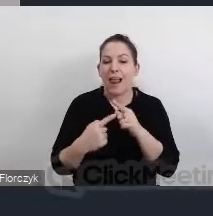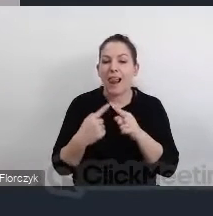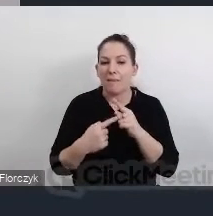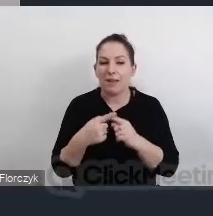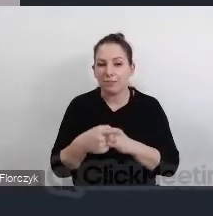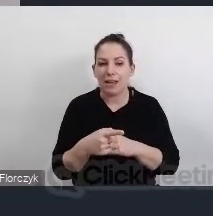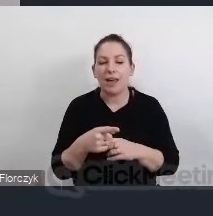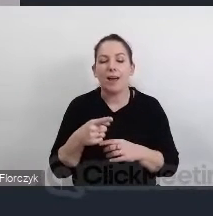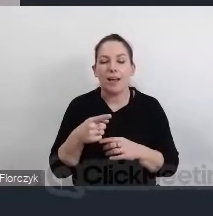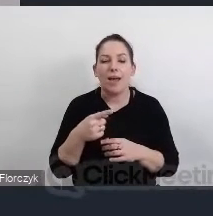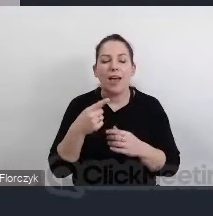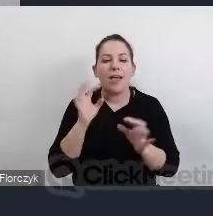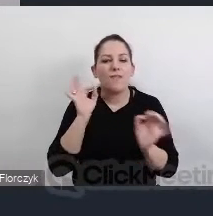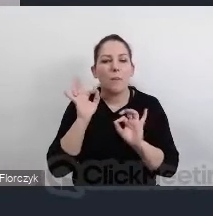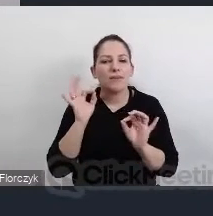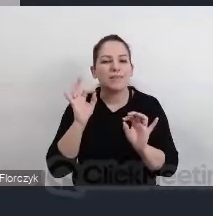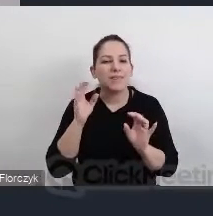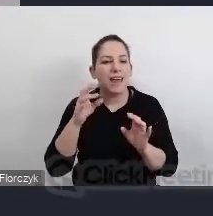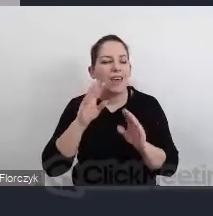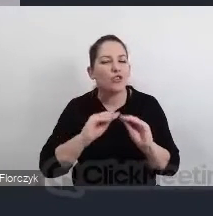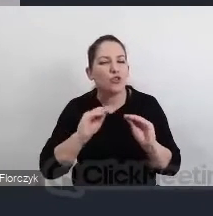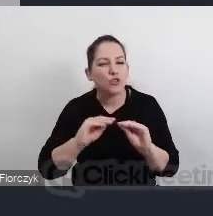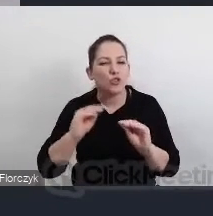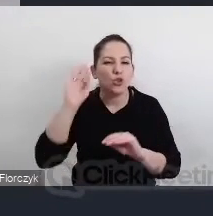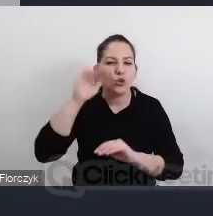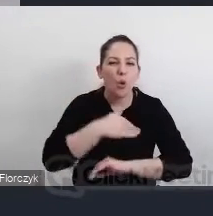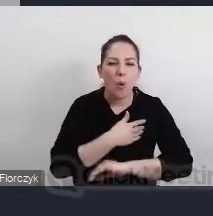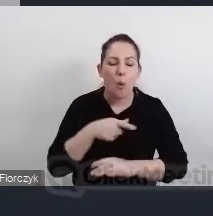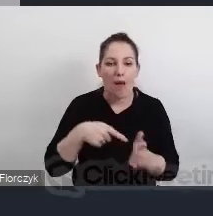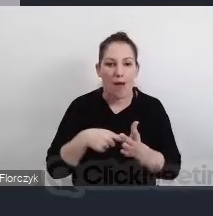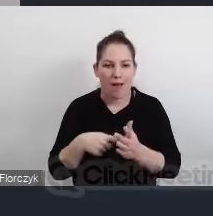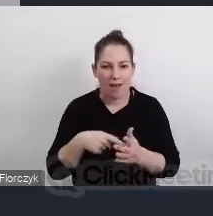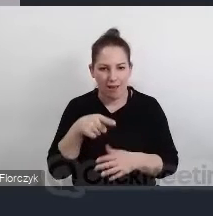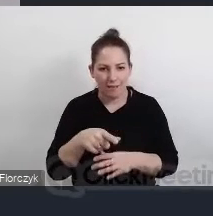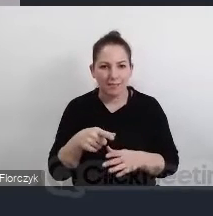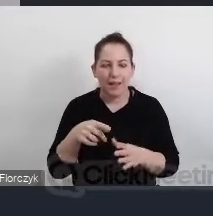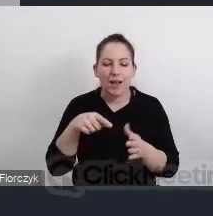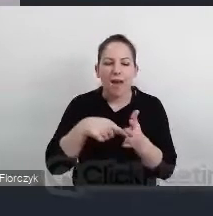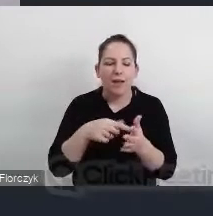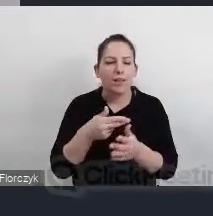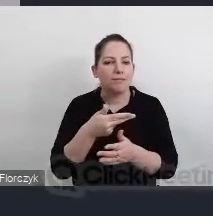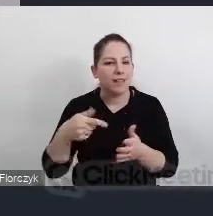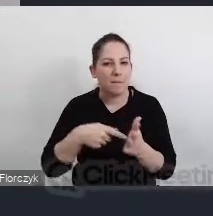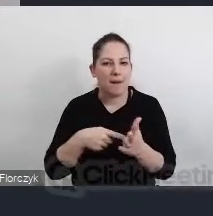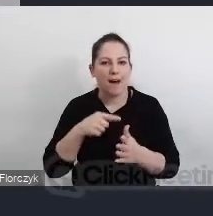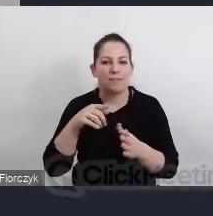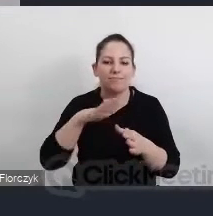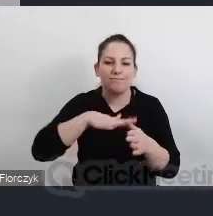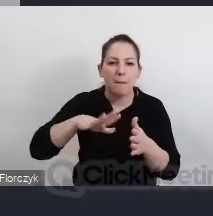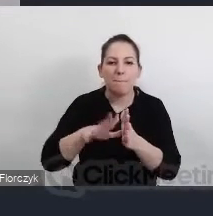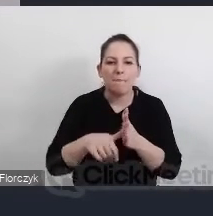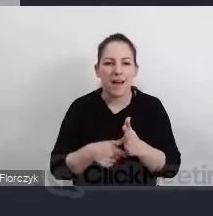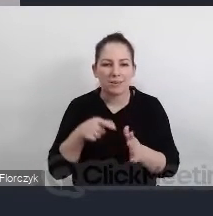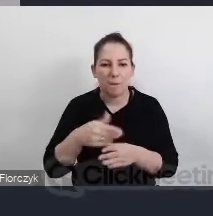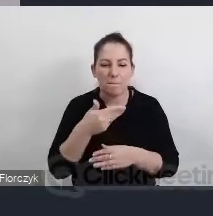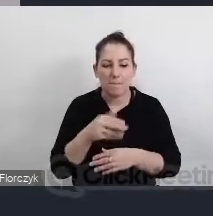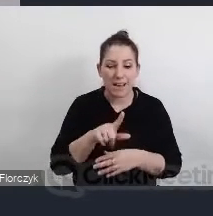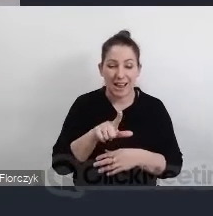dane oświatowe. Tak, jeden z podstawowych wątków w życiu miasta, a dzisiaj tych danych w